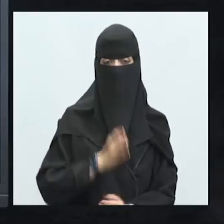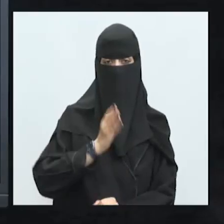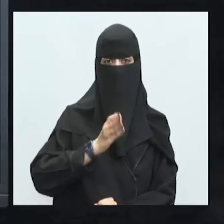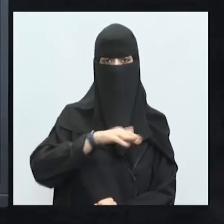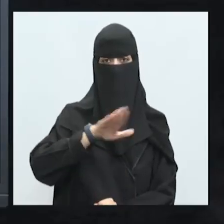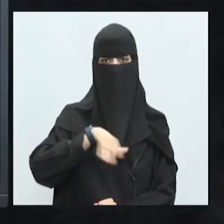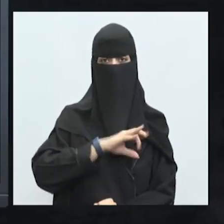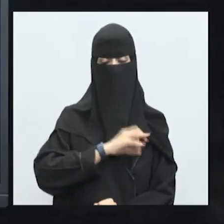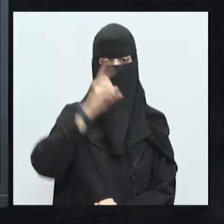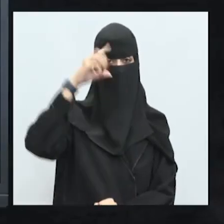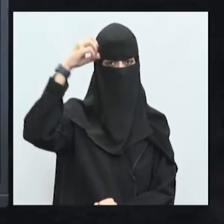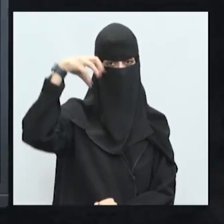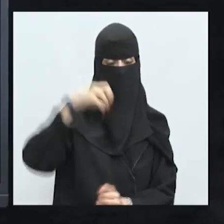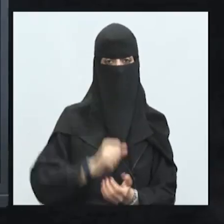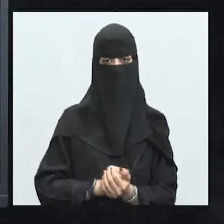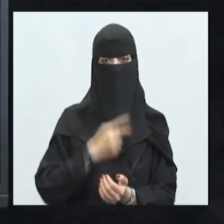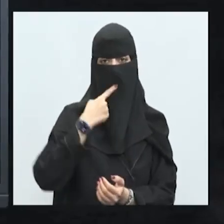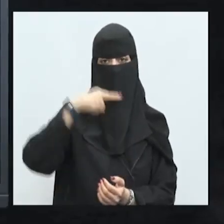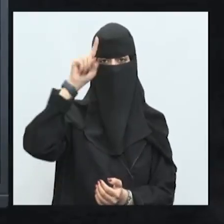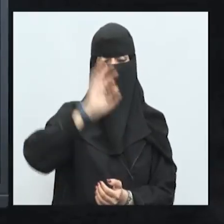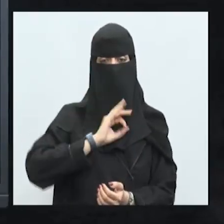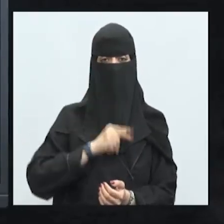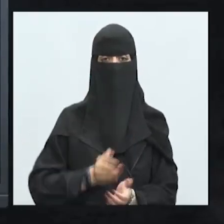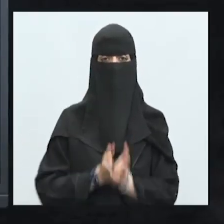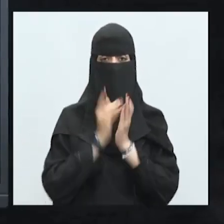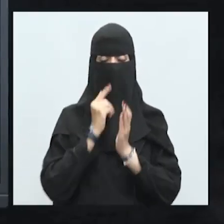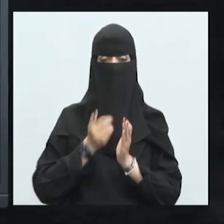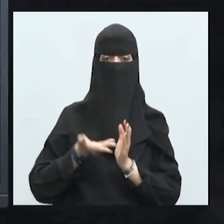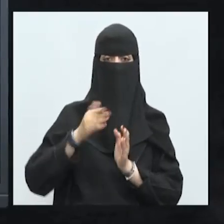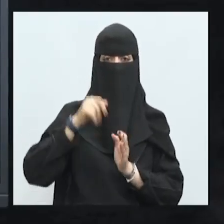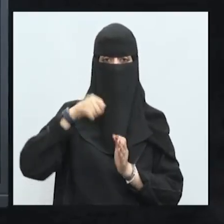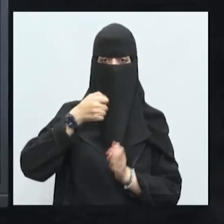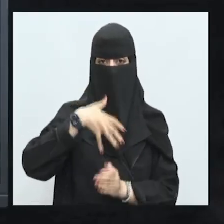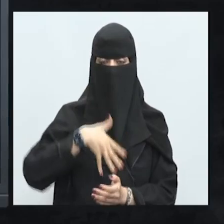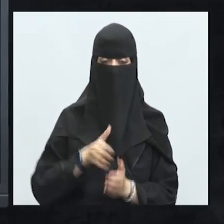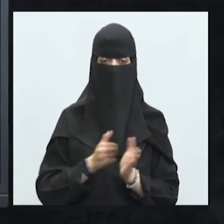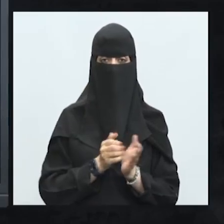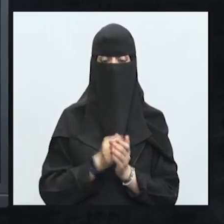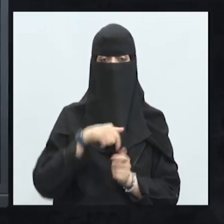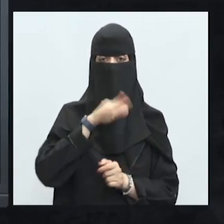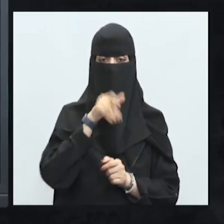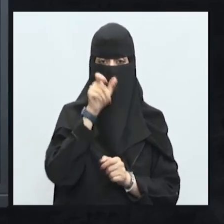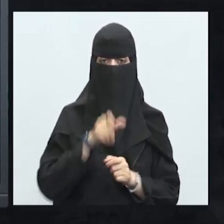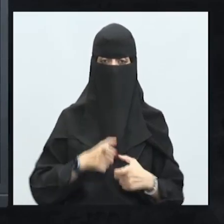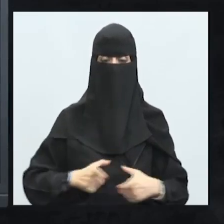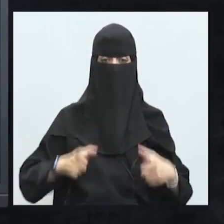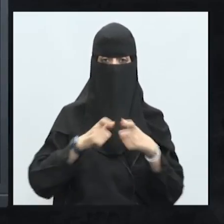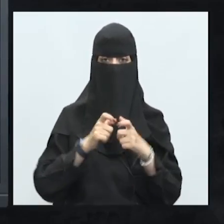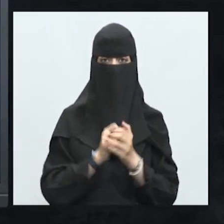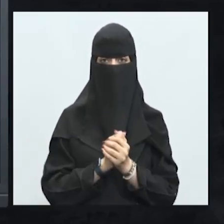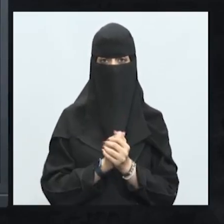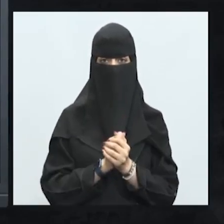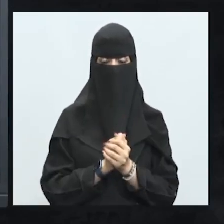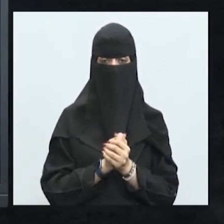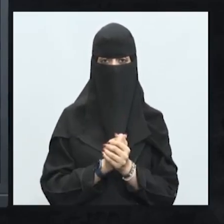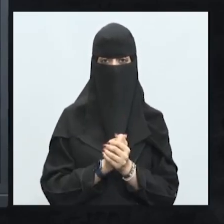السلام عليكم ورحمه الله وبركاته بسم الله والصلاه والسلام على اشرف الانبياء والمرسلين نبينا محمد وعلى اله وصحبي